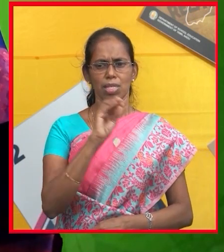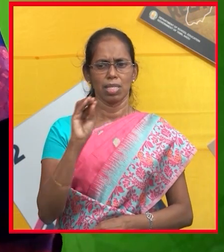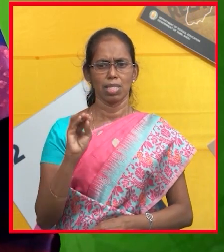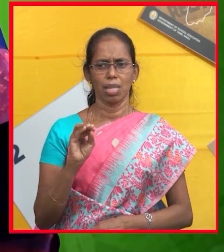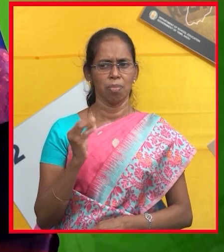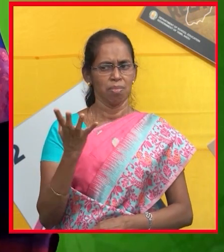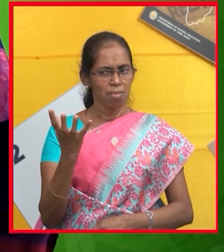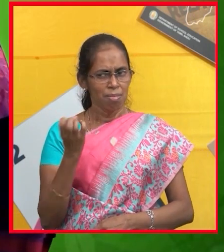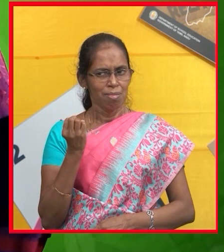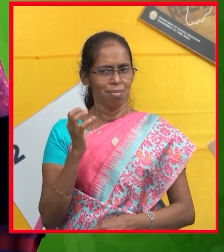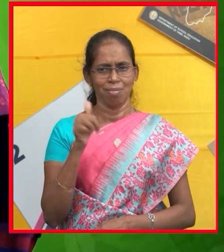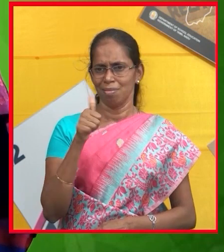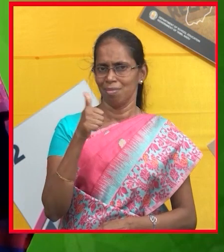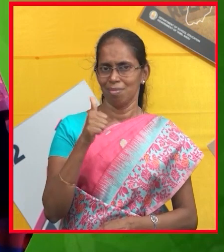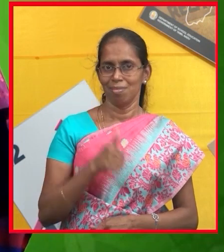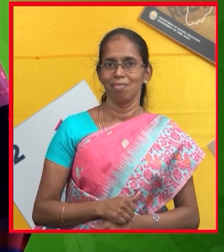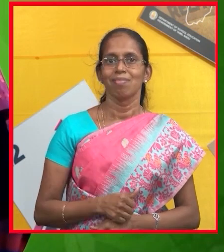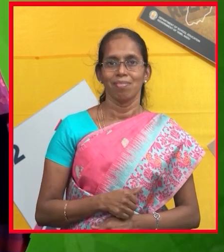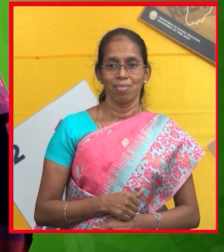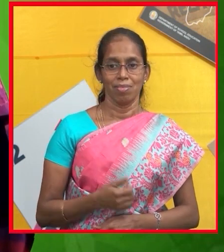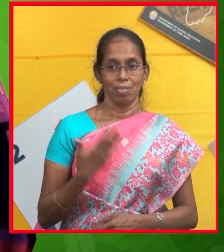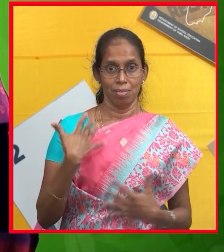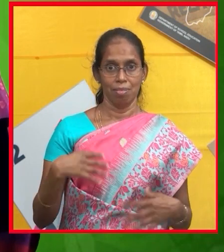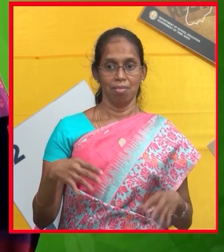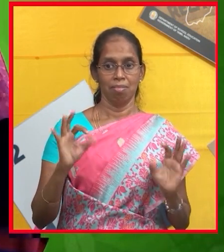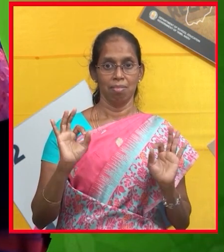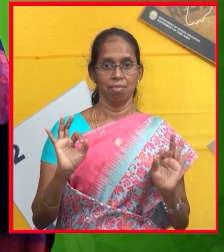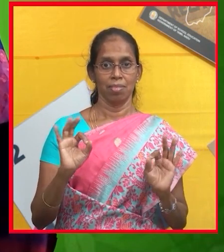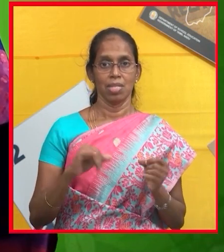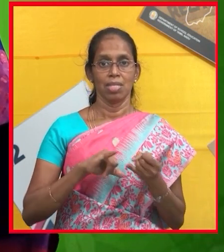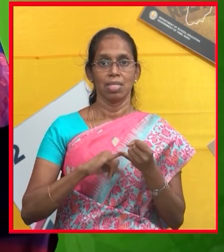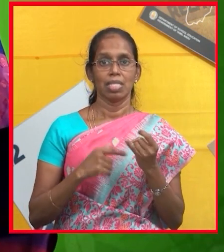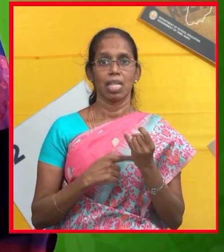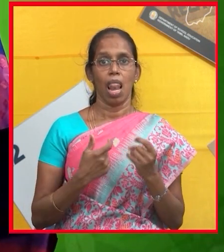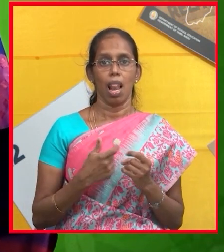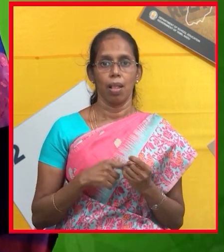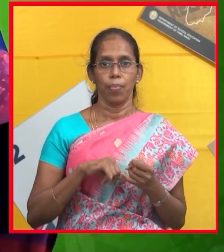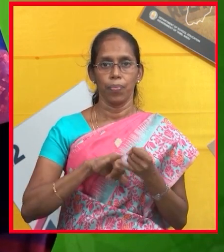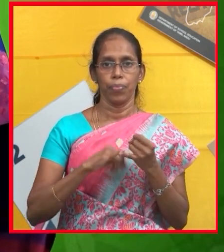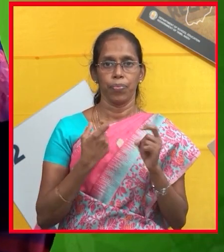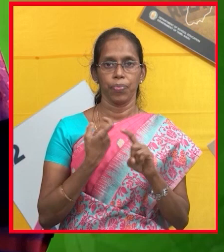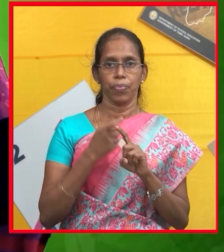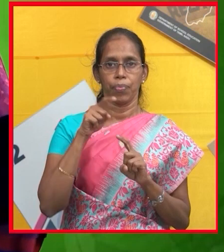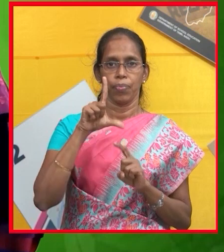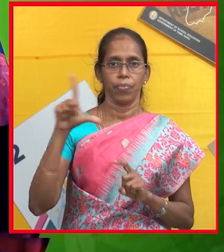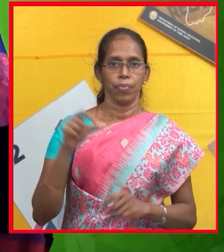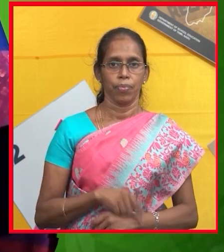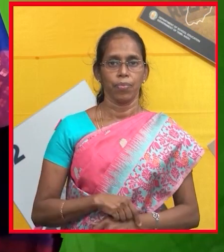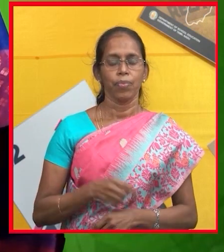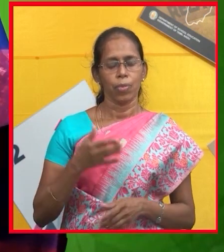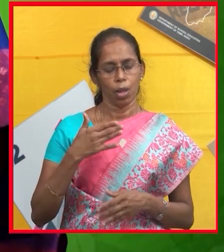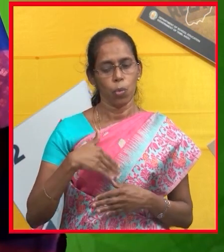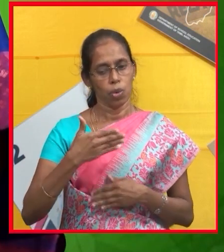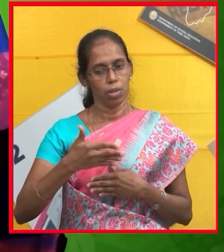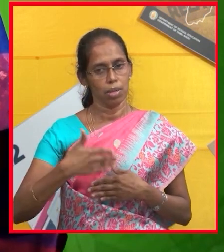யாராலும் கவர முடியாத சில விஷயங்களில் ஒன்று நம்மளுடைய தனித்திறமை. லெட்ஸ் மூவ் ஆன் டு த லெசன் நவ்.